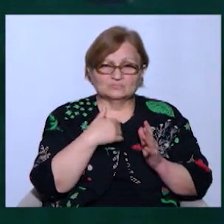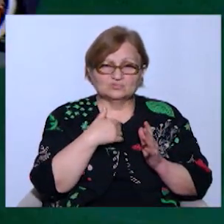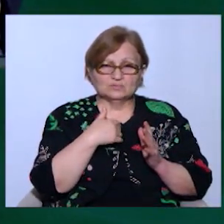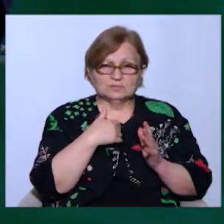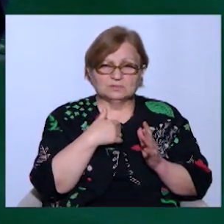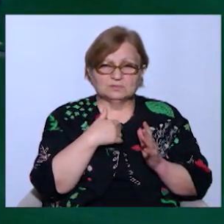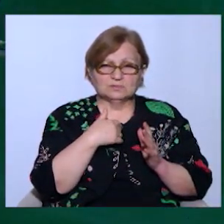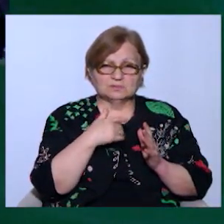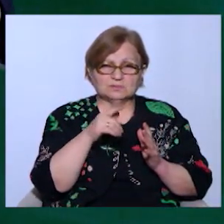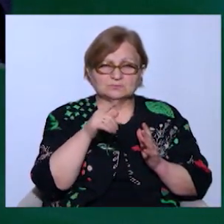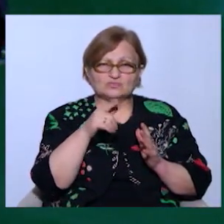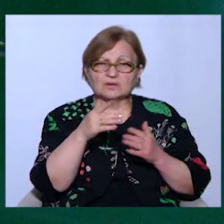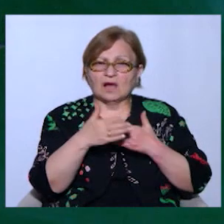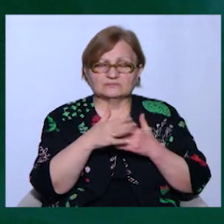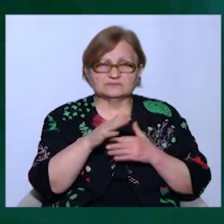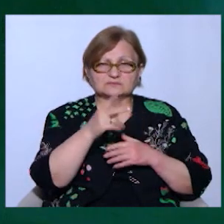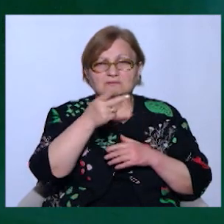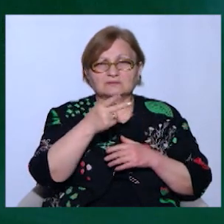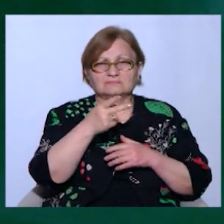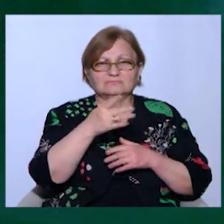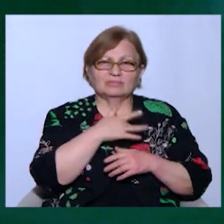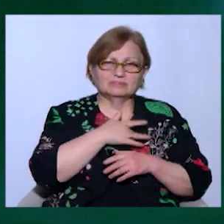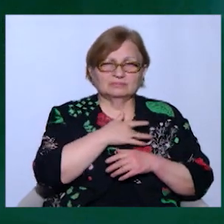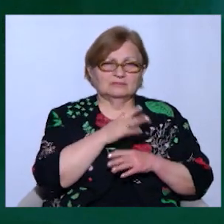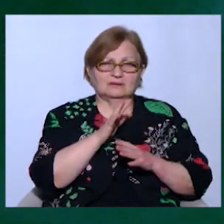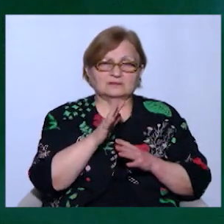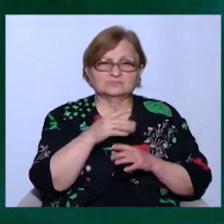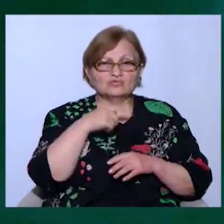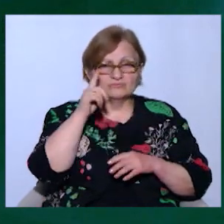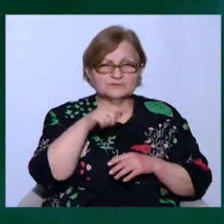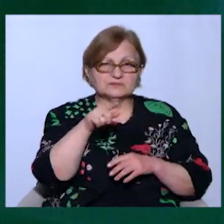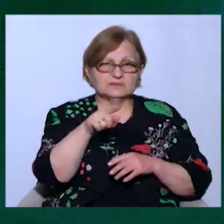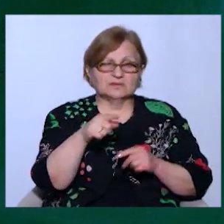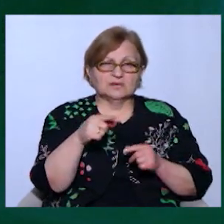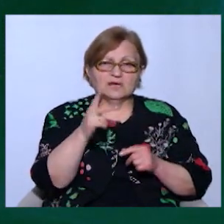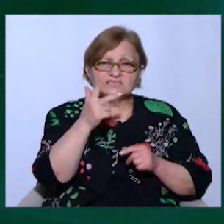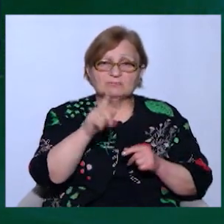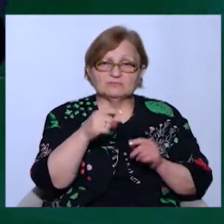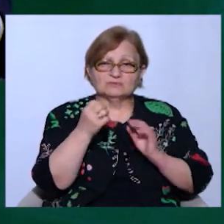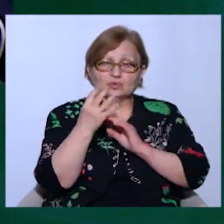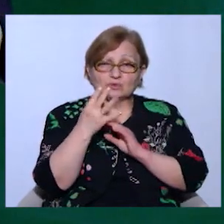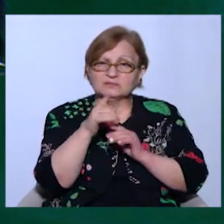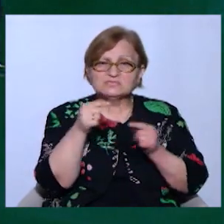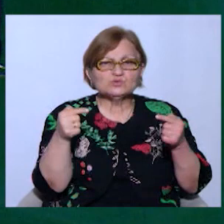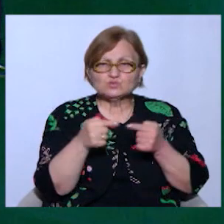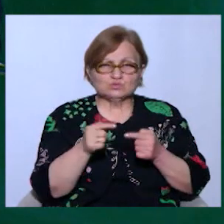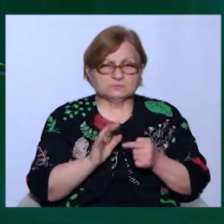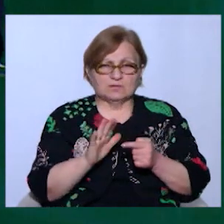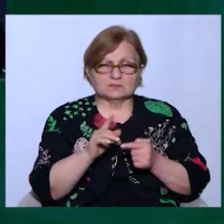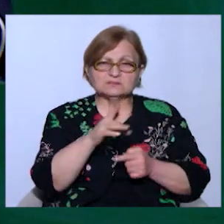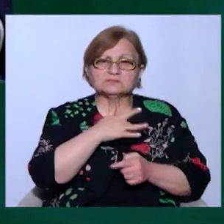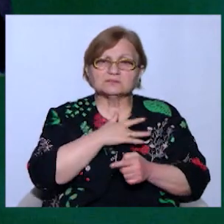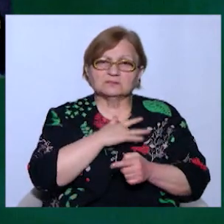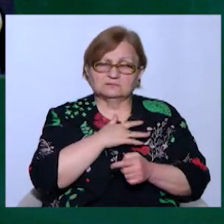მიახლოებით, თორემ ჩვენ ვიცით 3.14 მიასედი ეს პირიც ვერი მიახლოებით მისი სიდიდე. აი